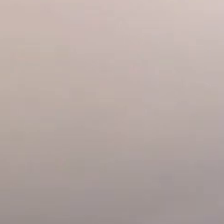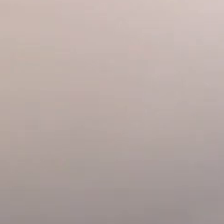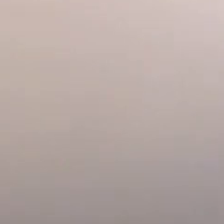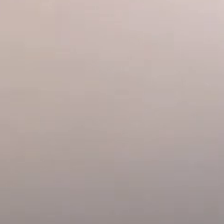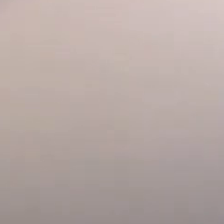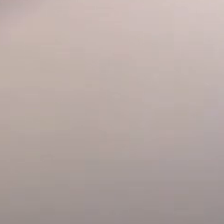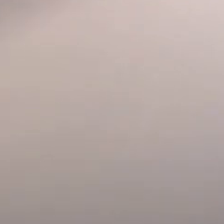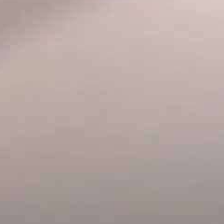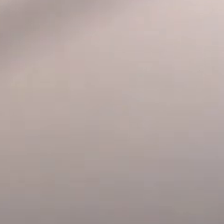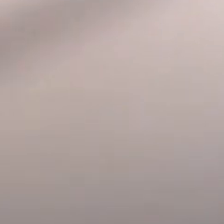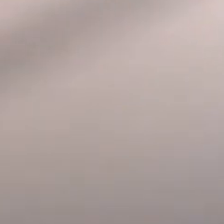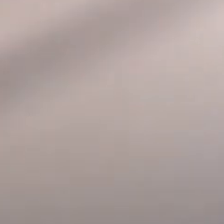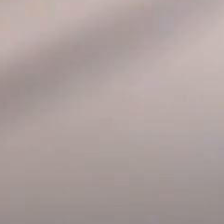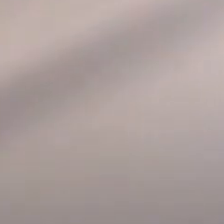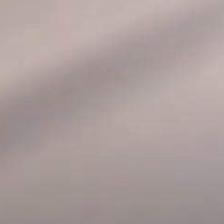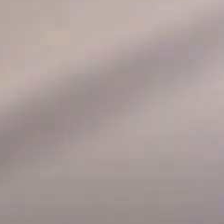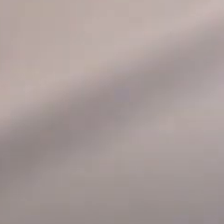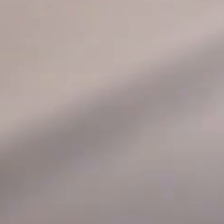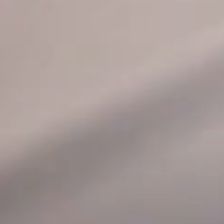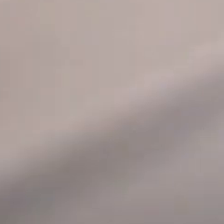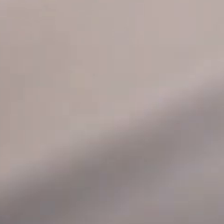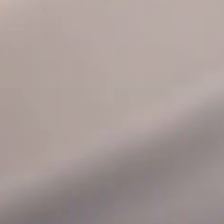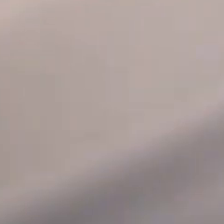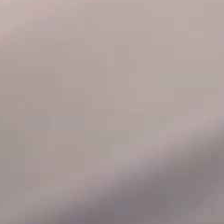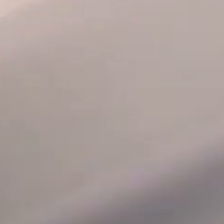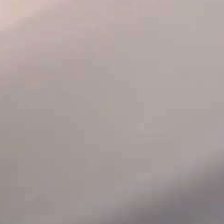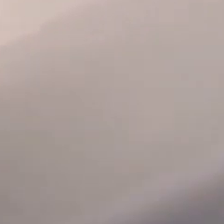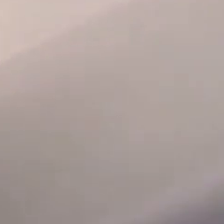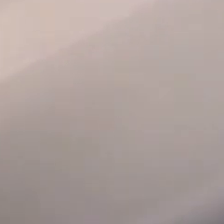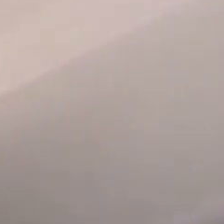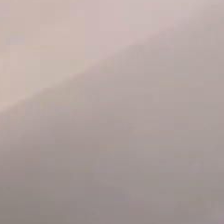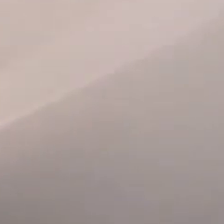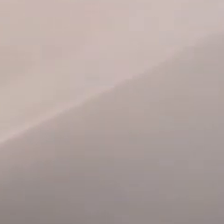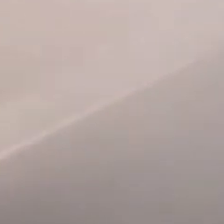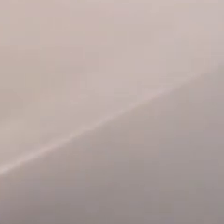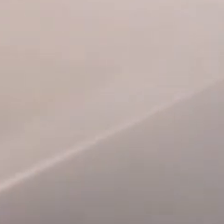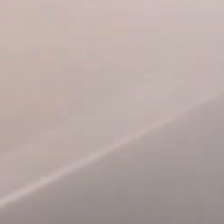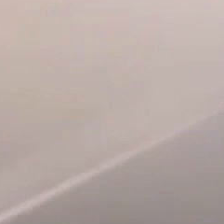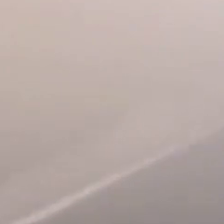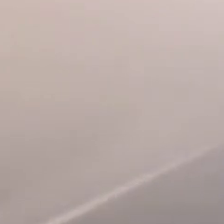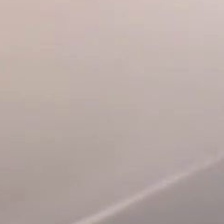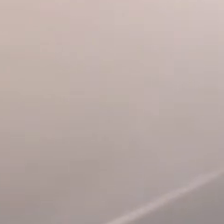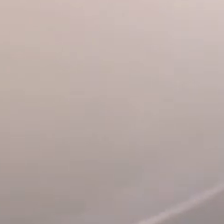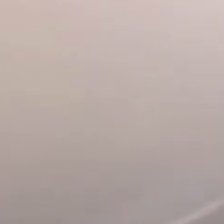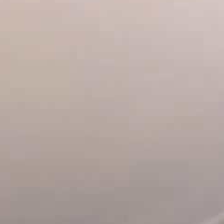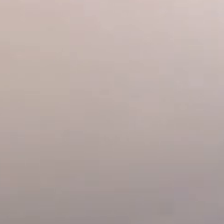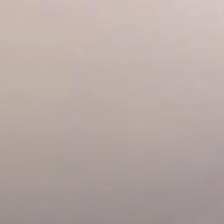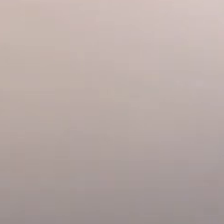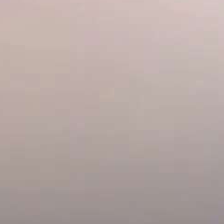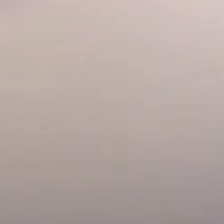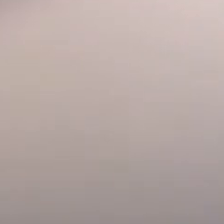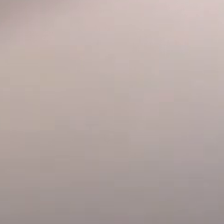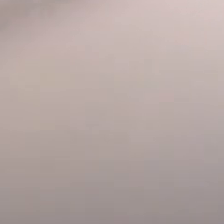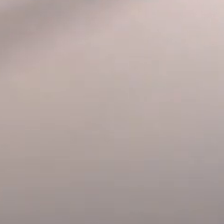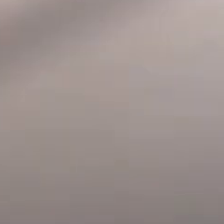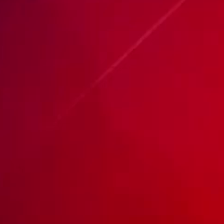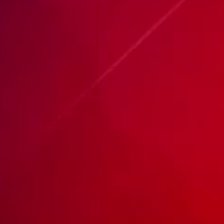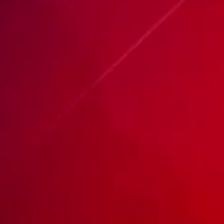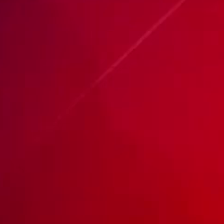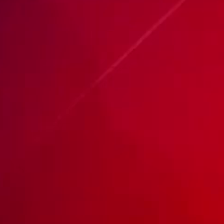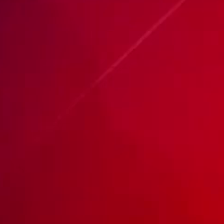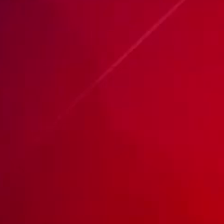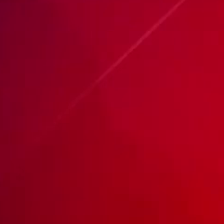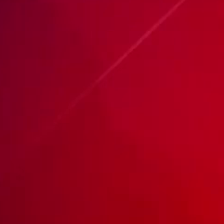nyo rin kaming makasama sa GMA Pinoy TV at sa www.gmanews.tv.